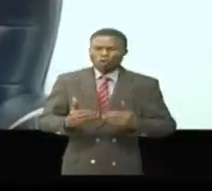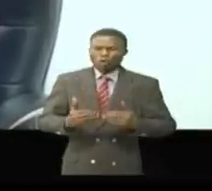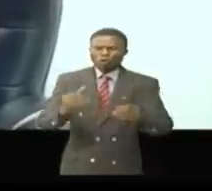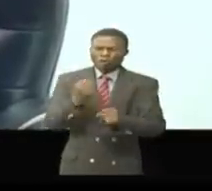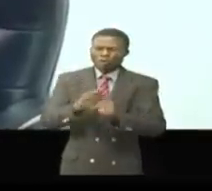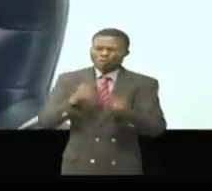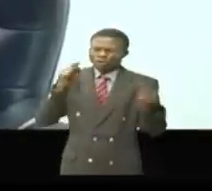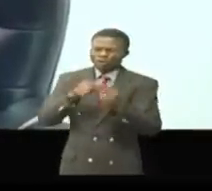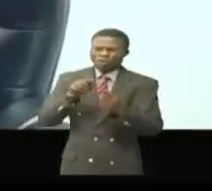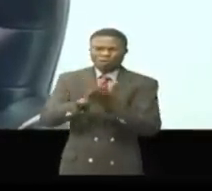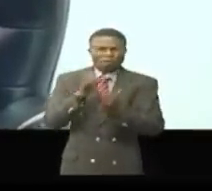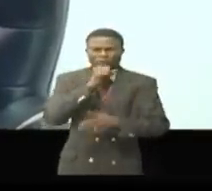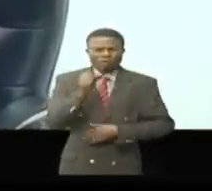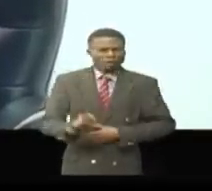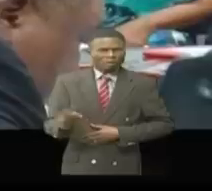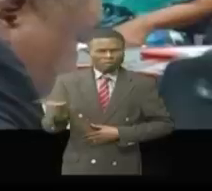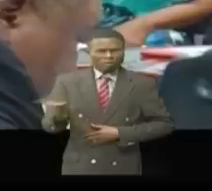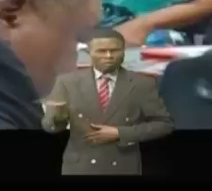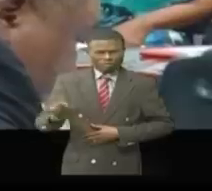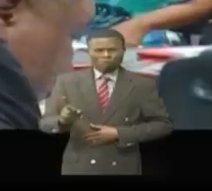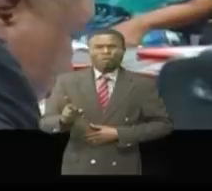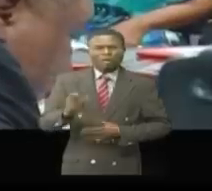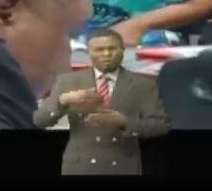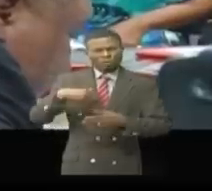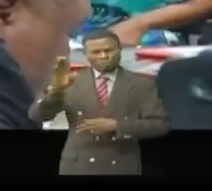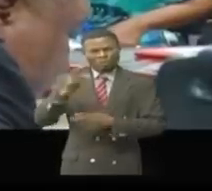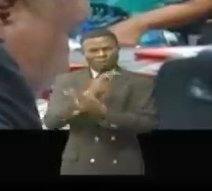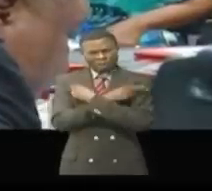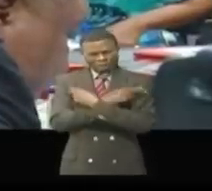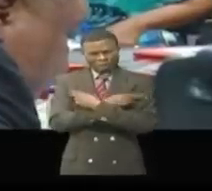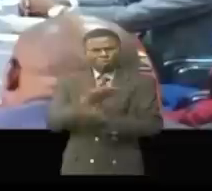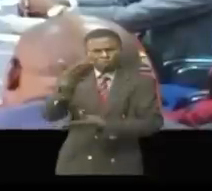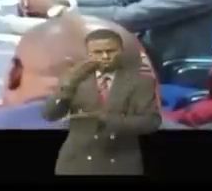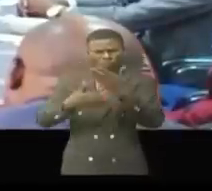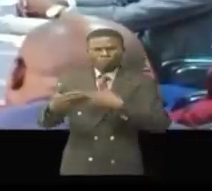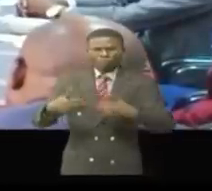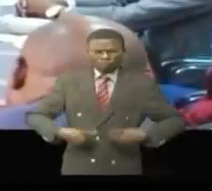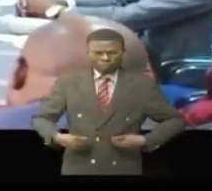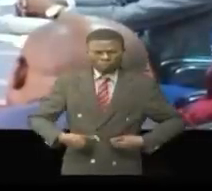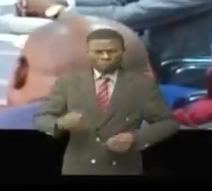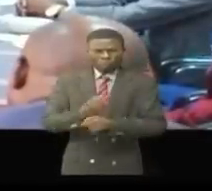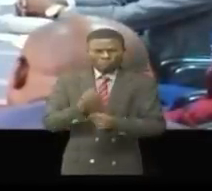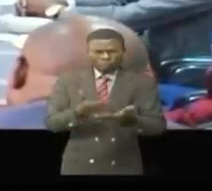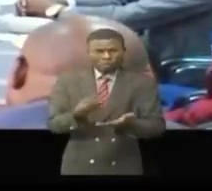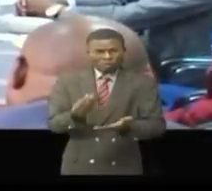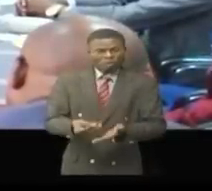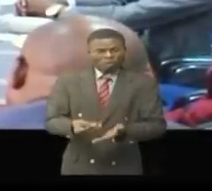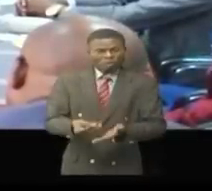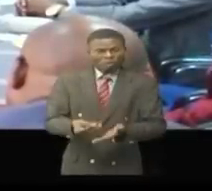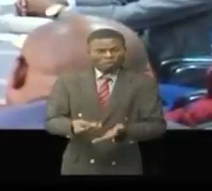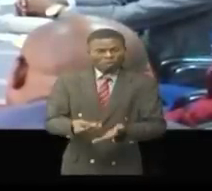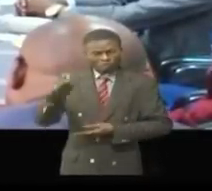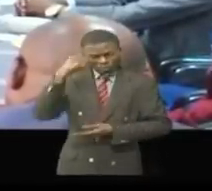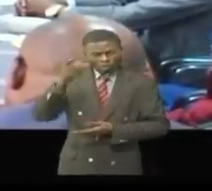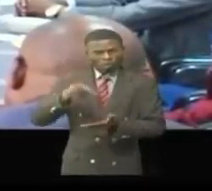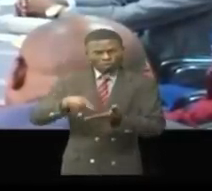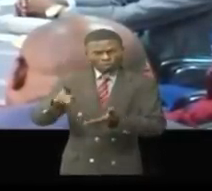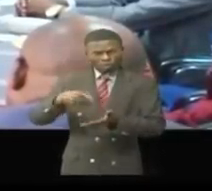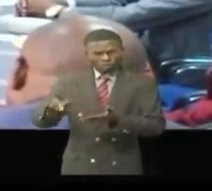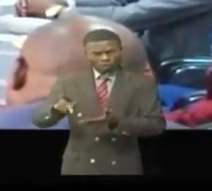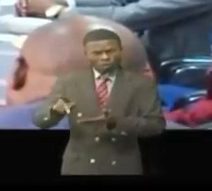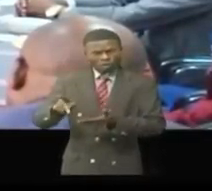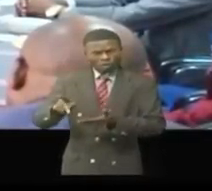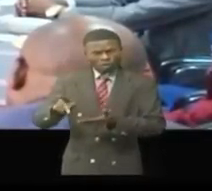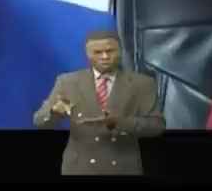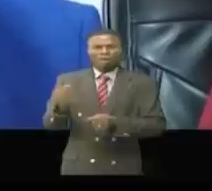place aux plus jeunes. Les secrétaires généraux ont été rassurés de la disponibilité des moyens financiers pour le paiement de leur